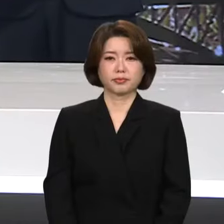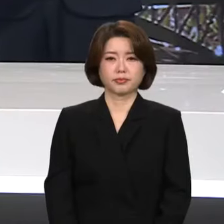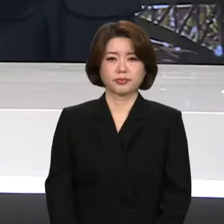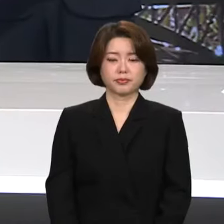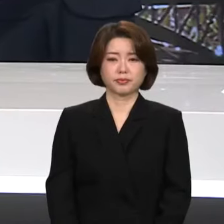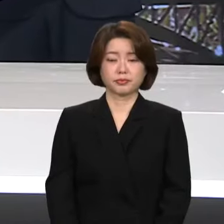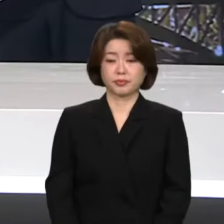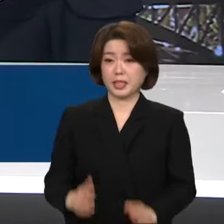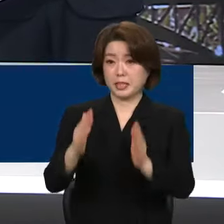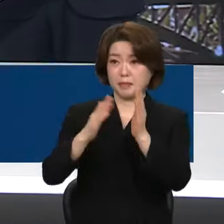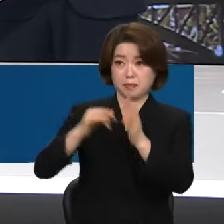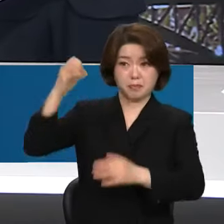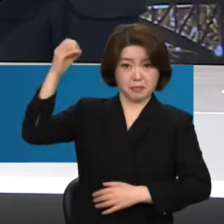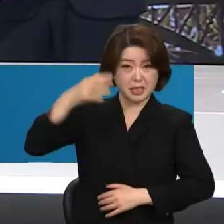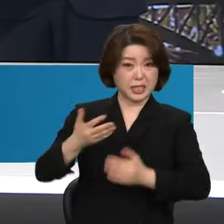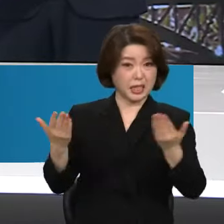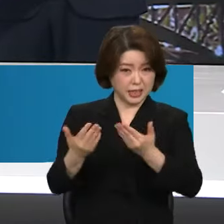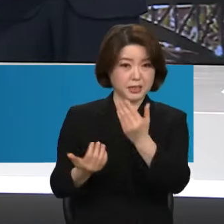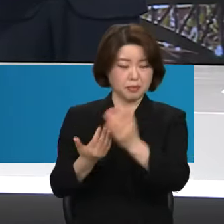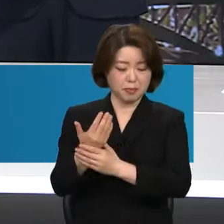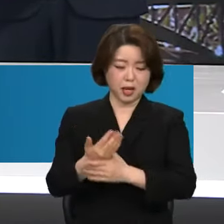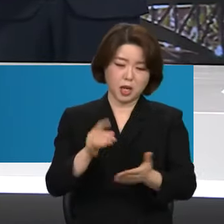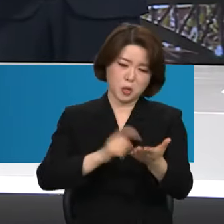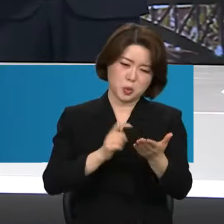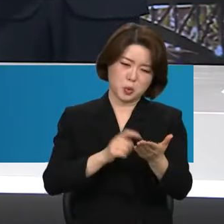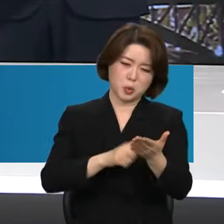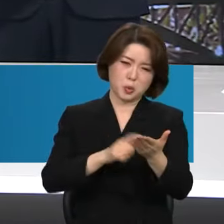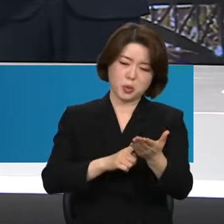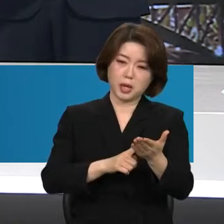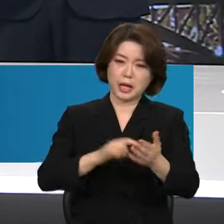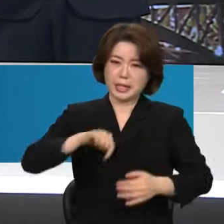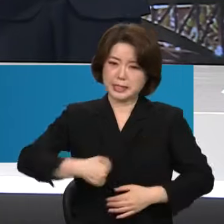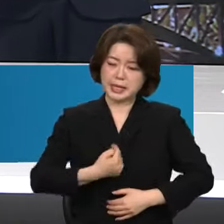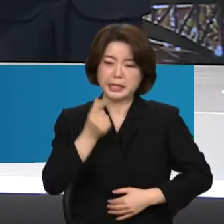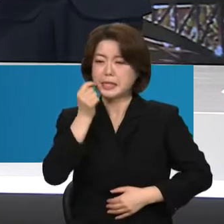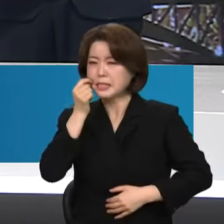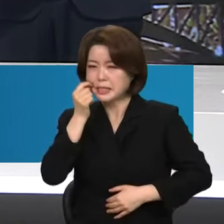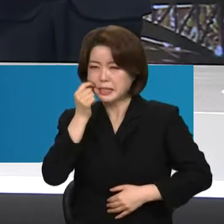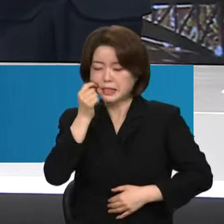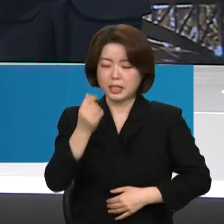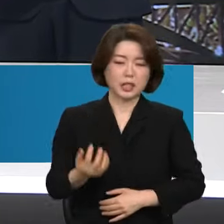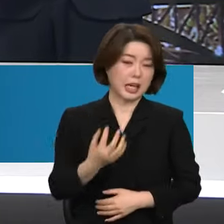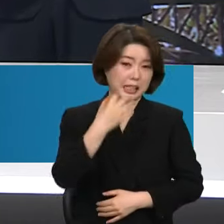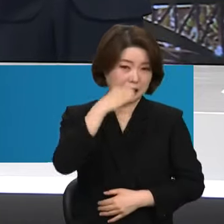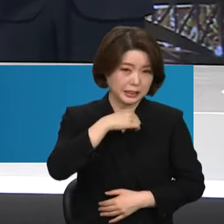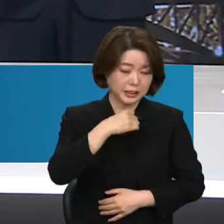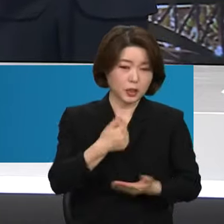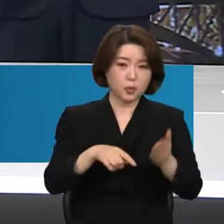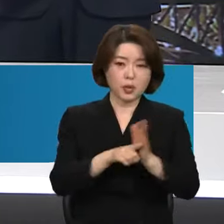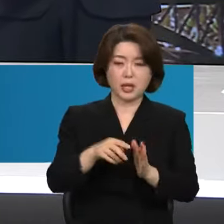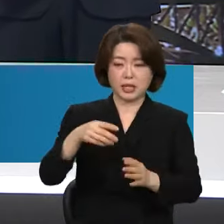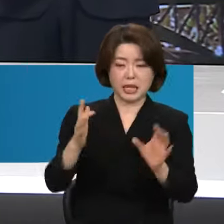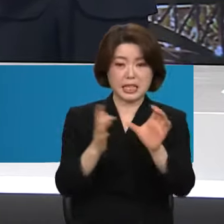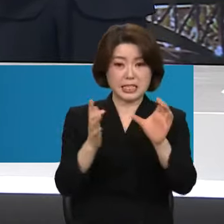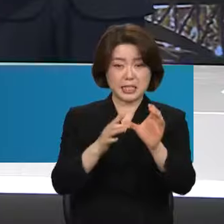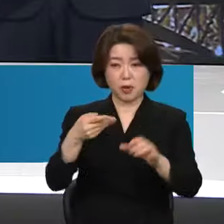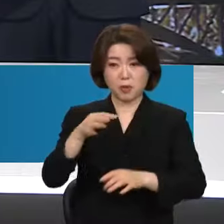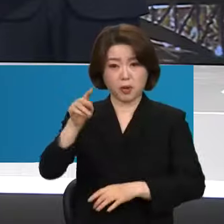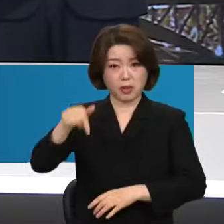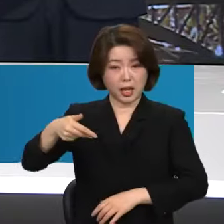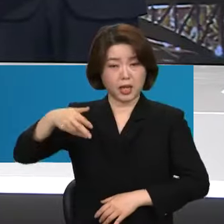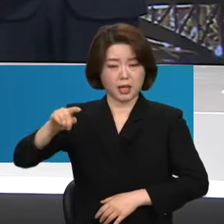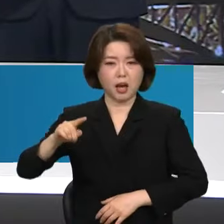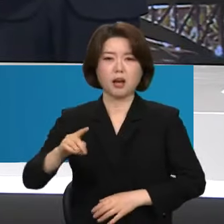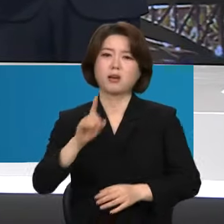최근 밀양 사건을 계기로 조회수와 수익만을 노리는 이른바 사이버 레카에 대한 논란이 커졌죠. 미국에서도